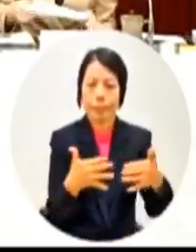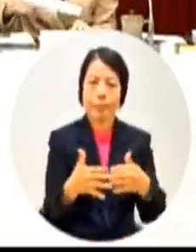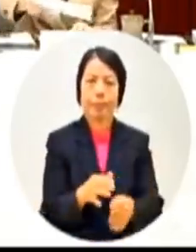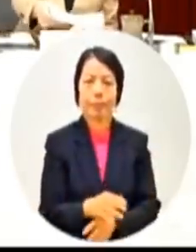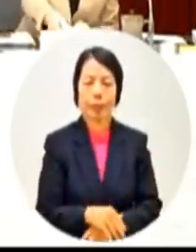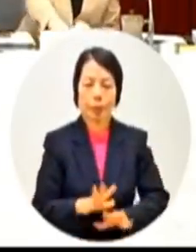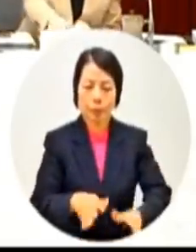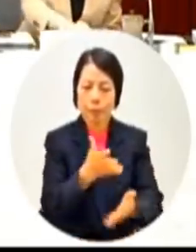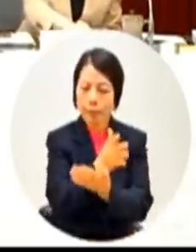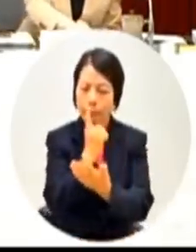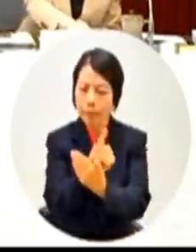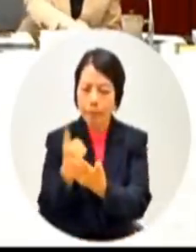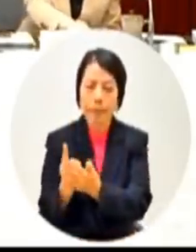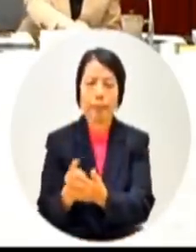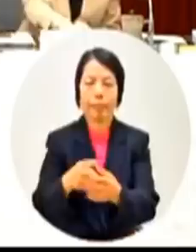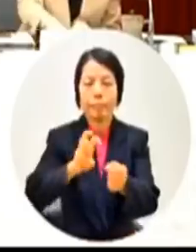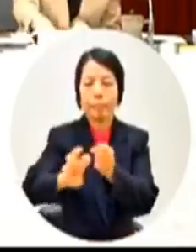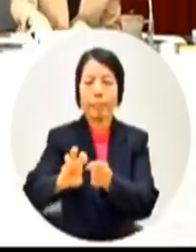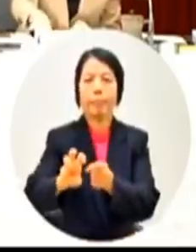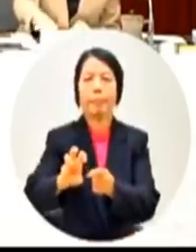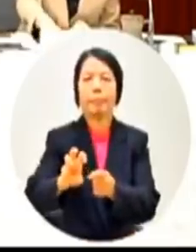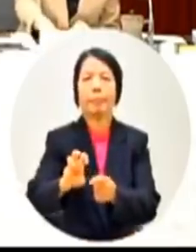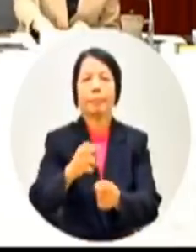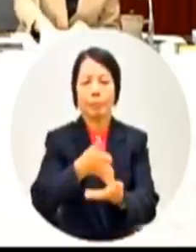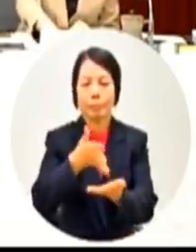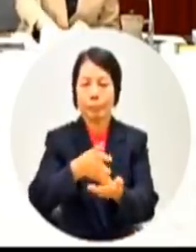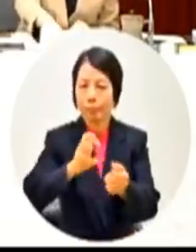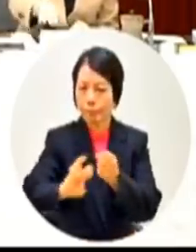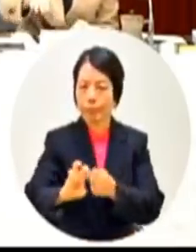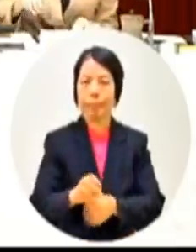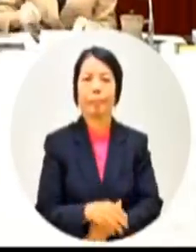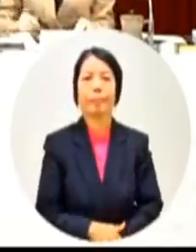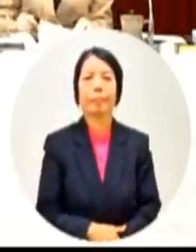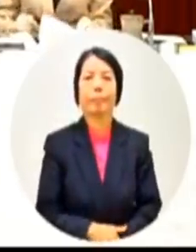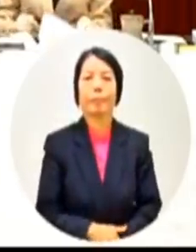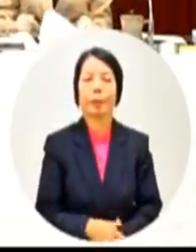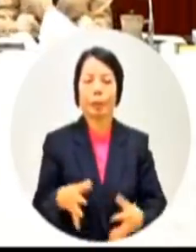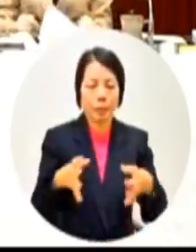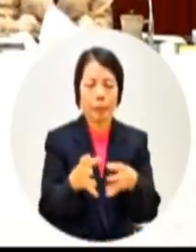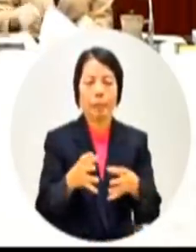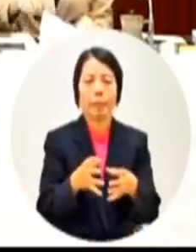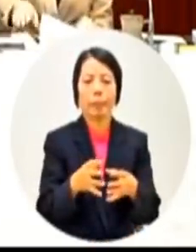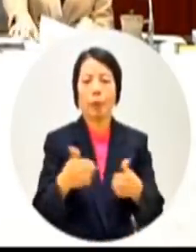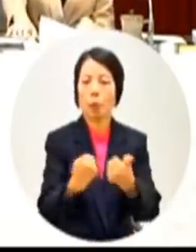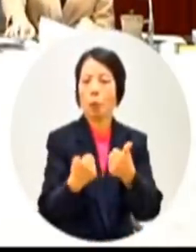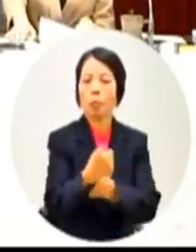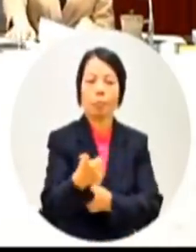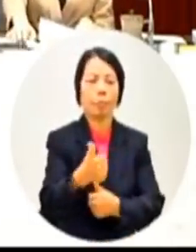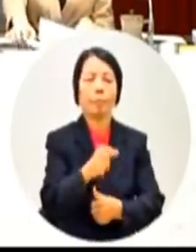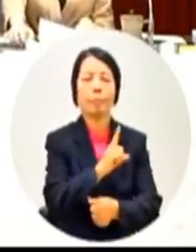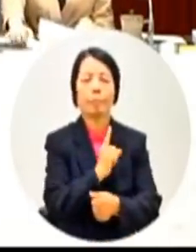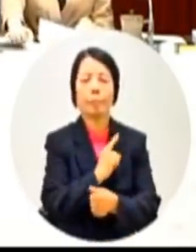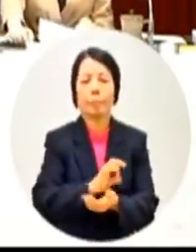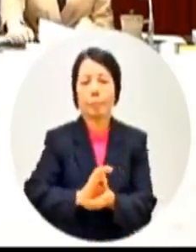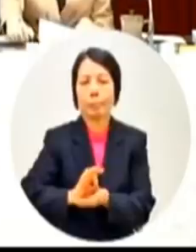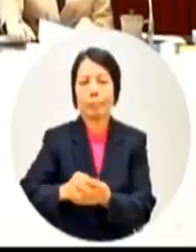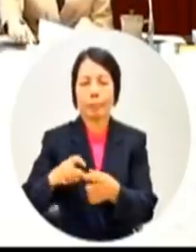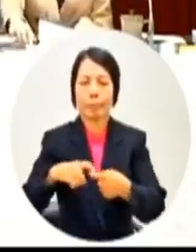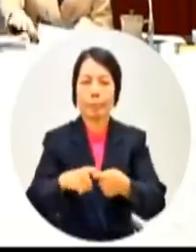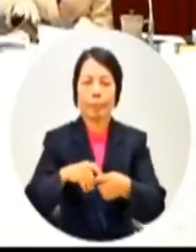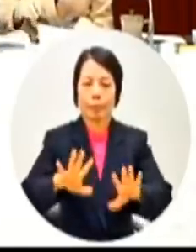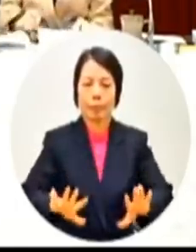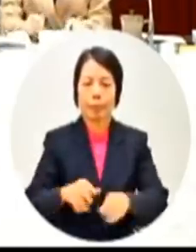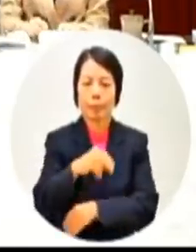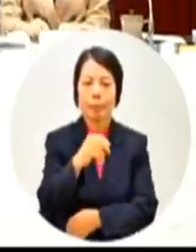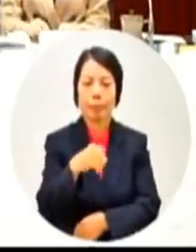由党团所属议员共同使用。党团执行完毕，上午的议程就结束，下